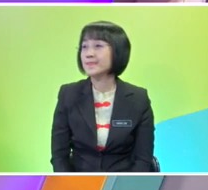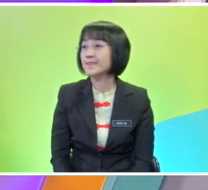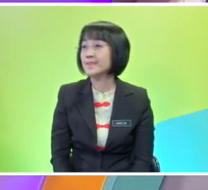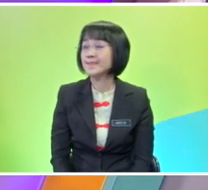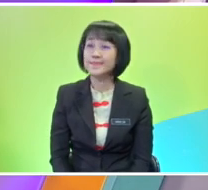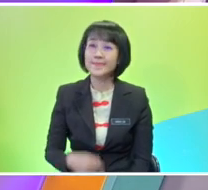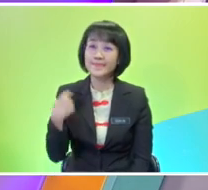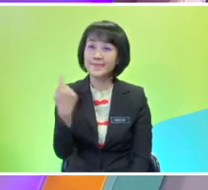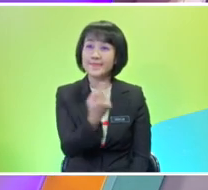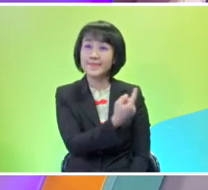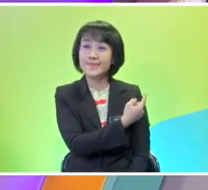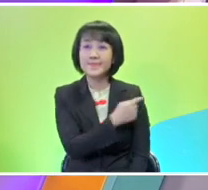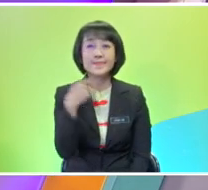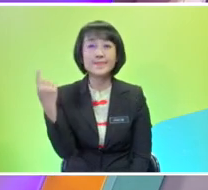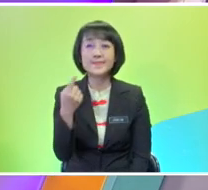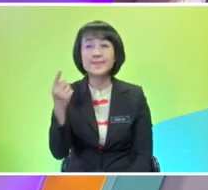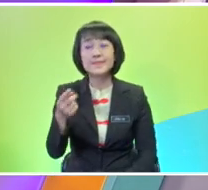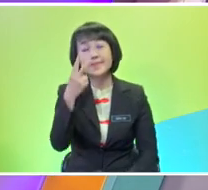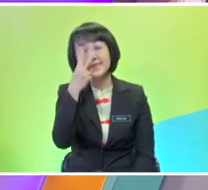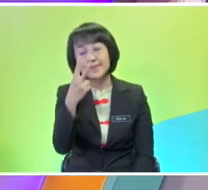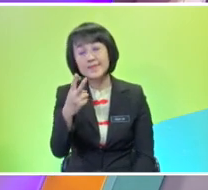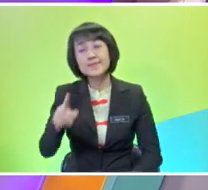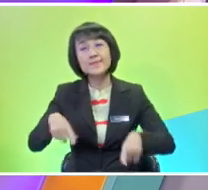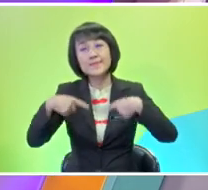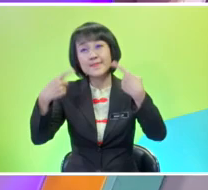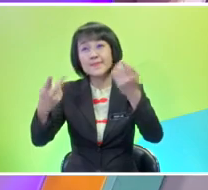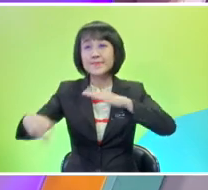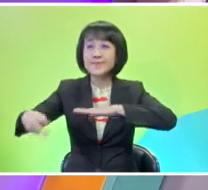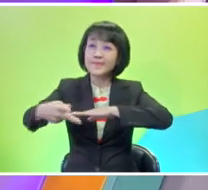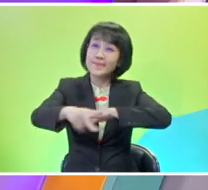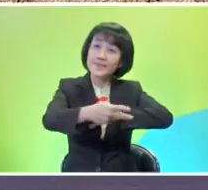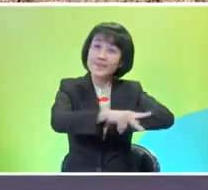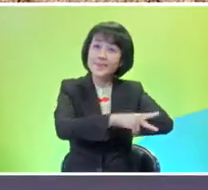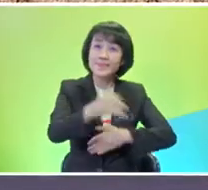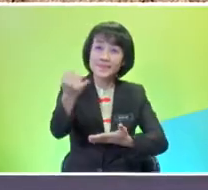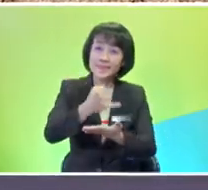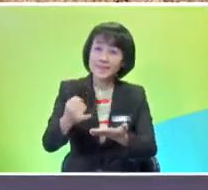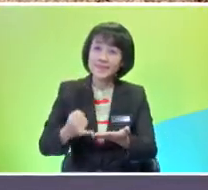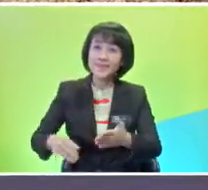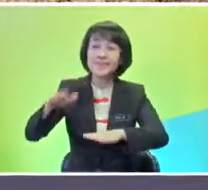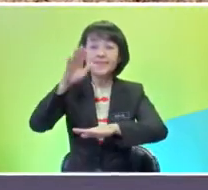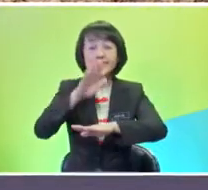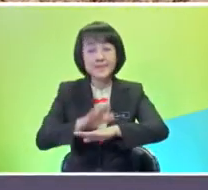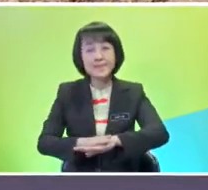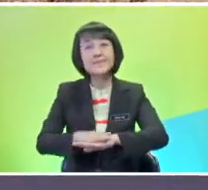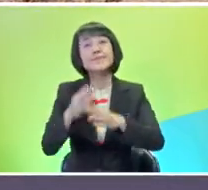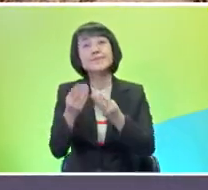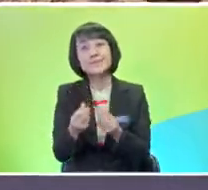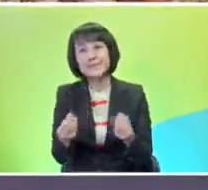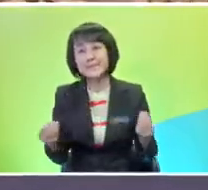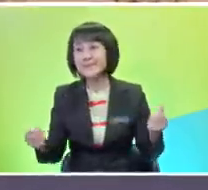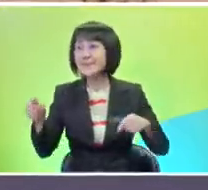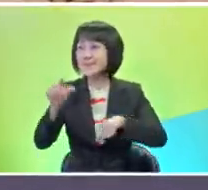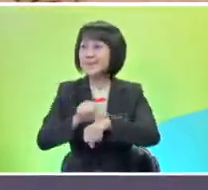kita pergi ke pantai kita ada buat memori bersama keluarga Oke menulis di pasir oke nah menggunakan